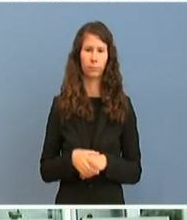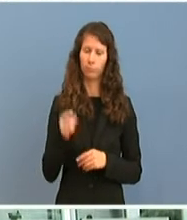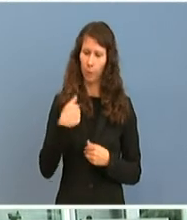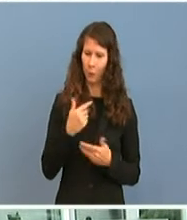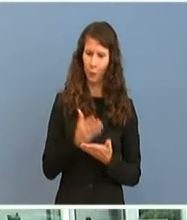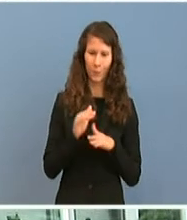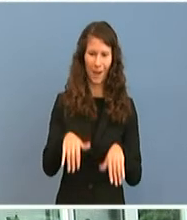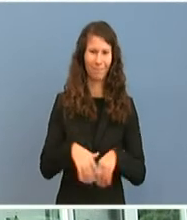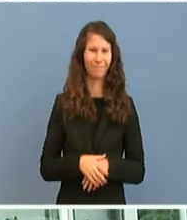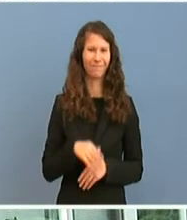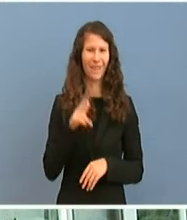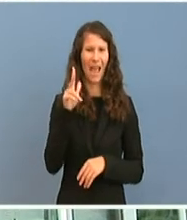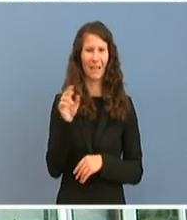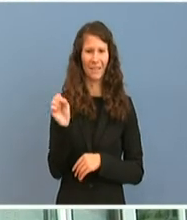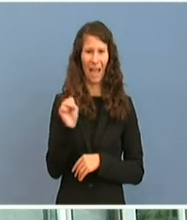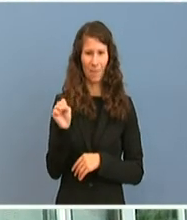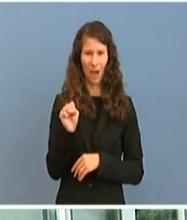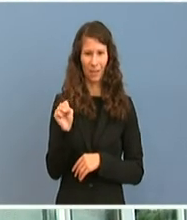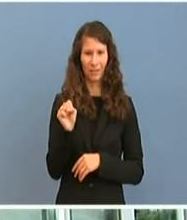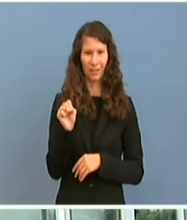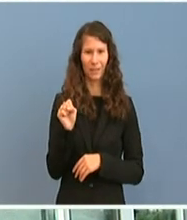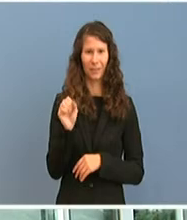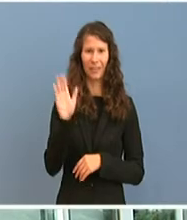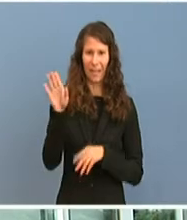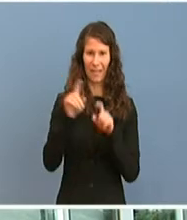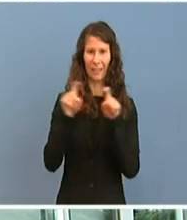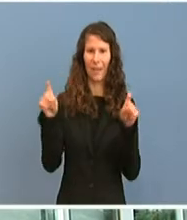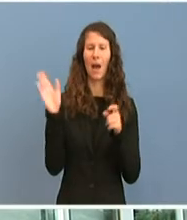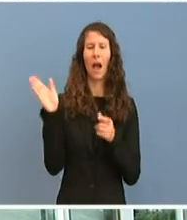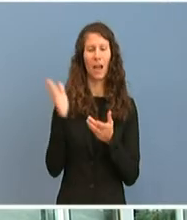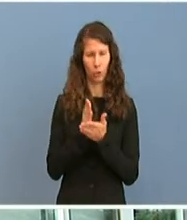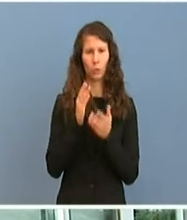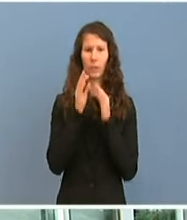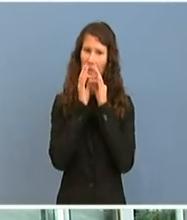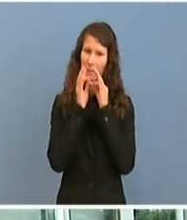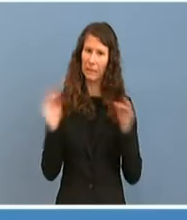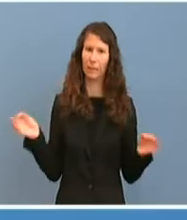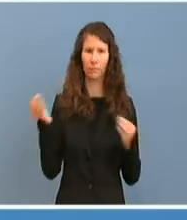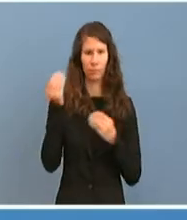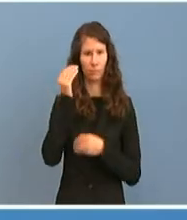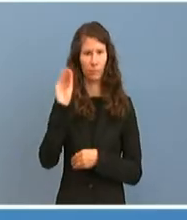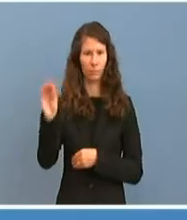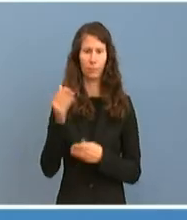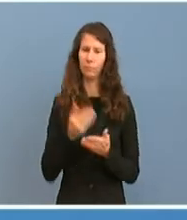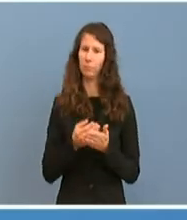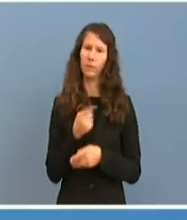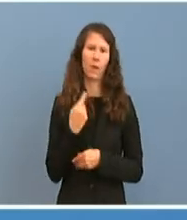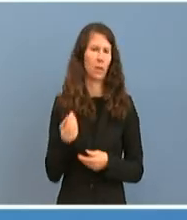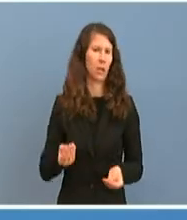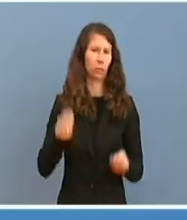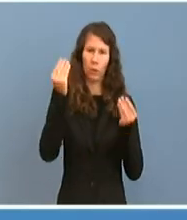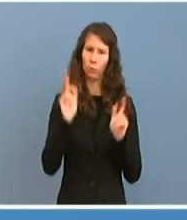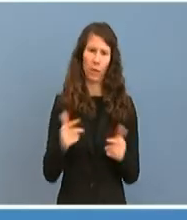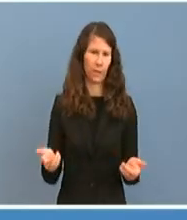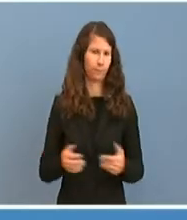Herr Seibert hat zu dem Thema, was Sie ansprechen, schon ausführlich Stellung genommen und da haben wir keine Ergänzung zu.